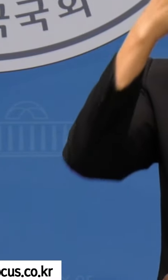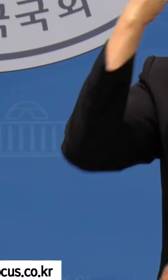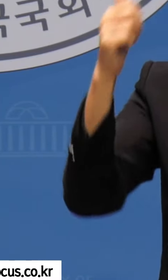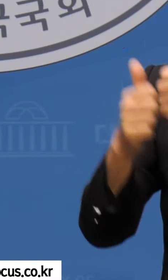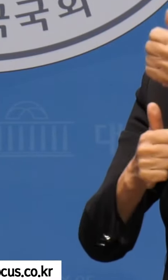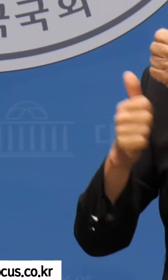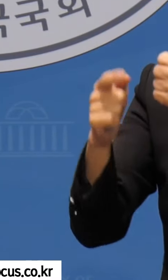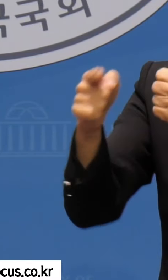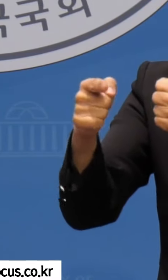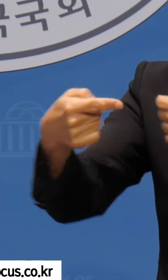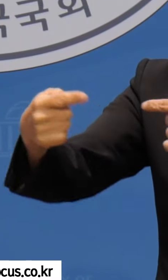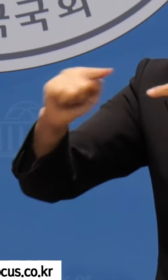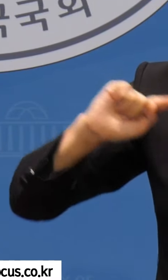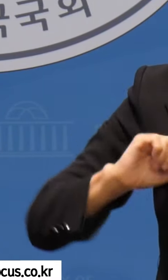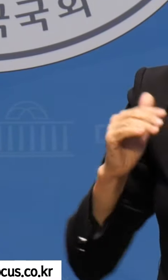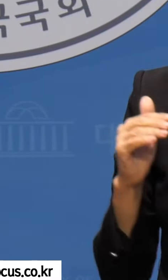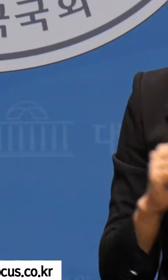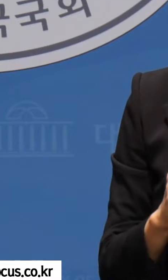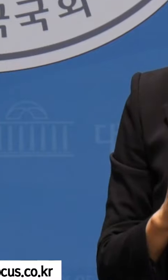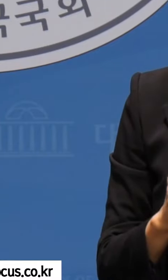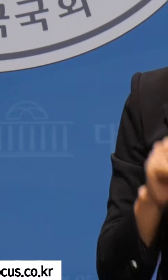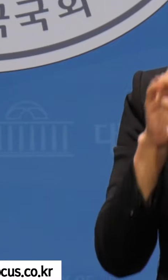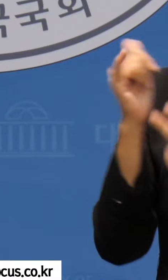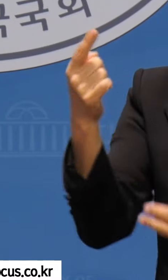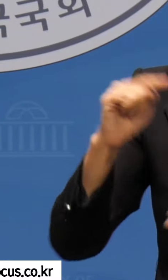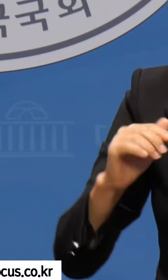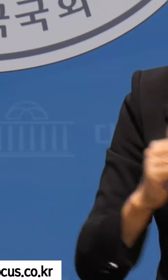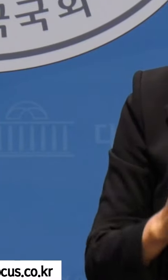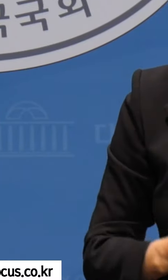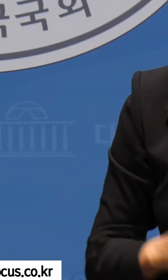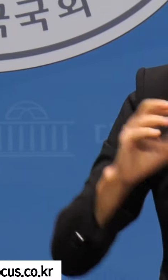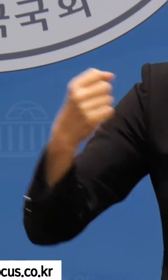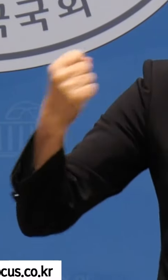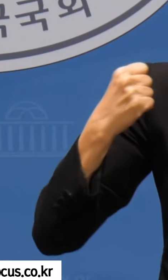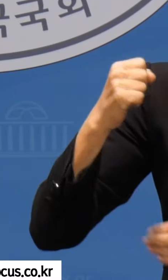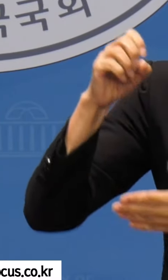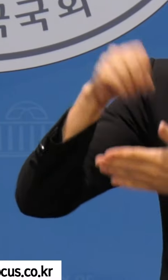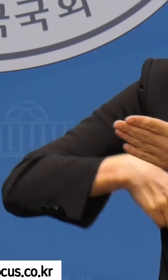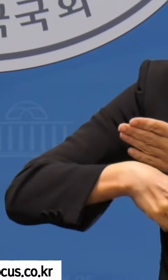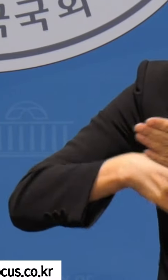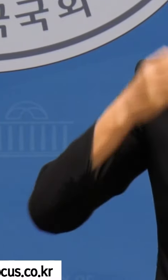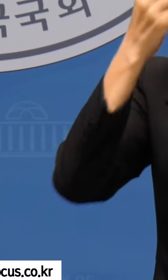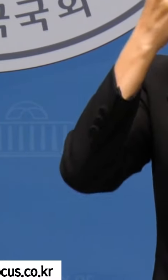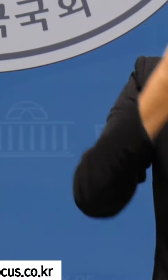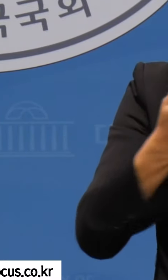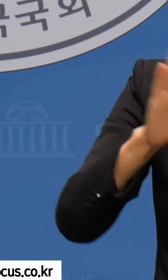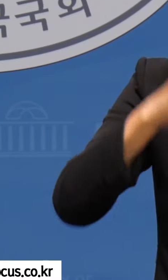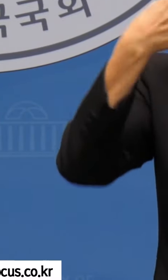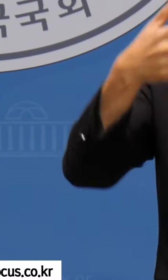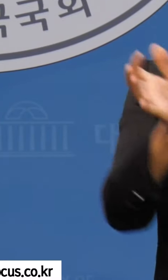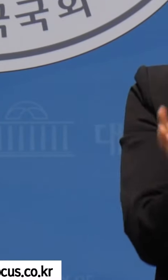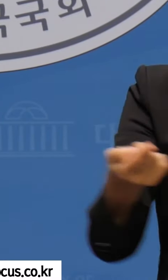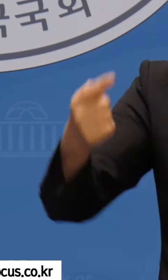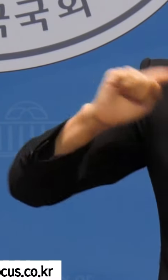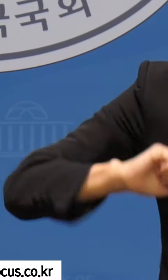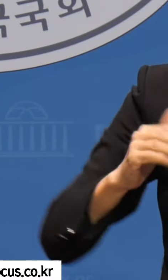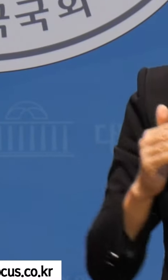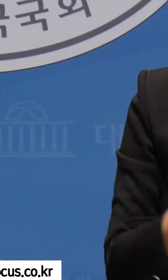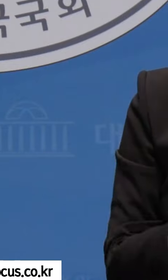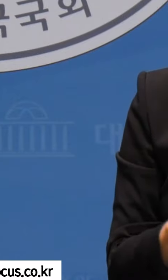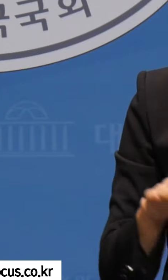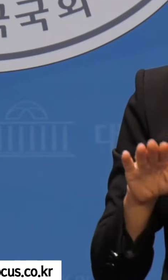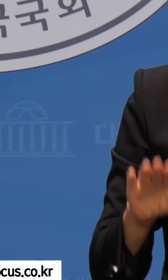위원장께서 어 저희 국민의 힘을 탈당해 저희 개혁 신당에 입당하는